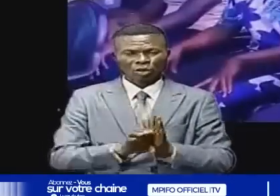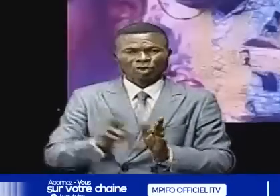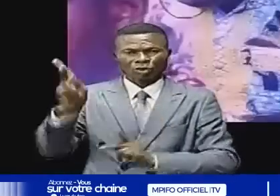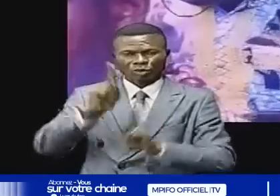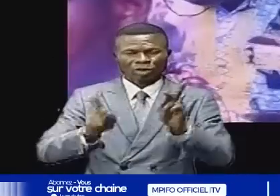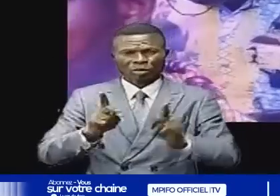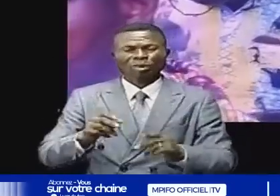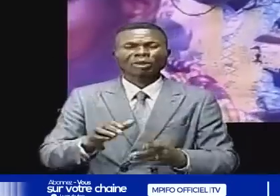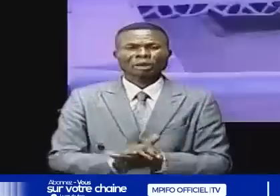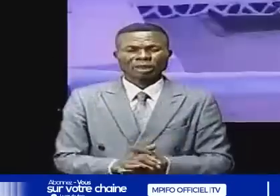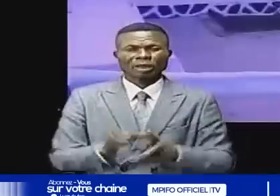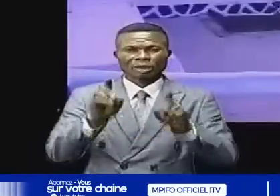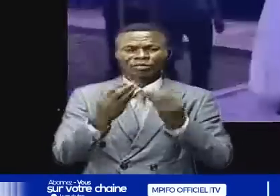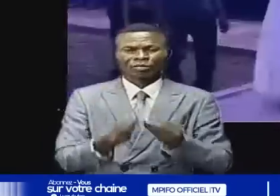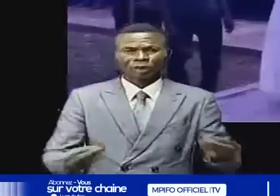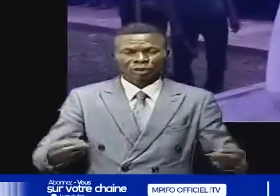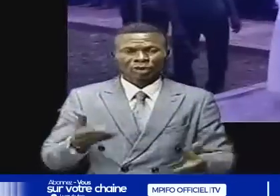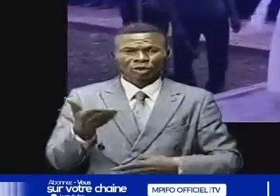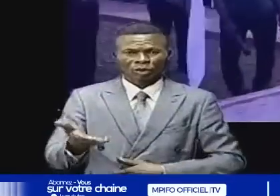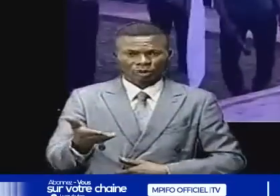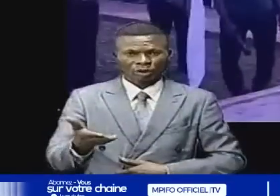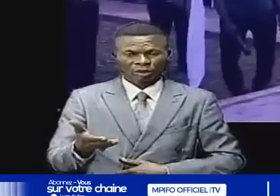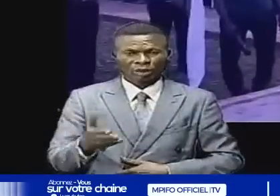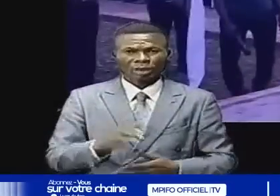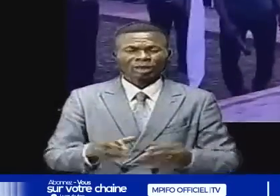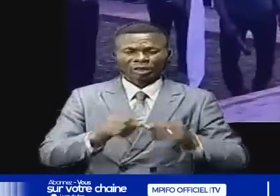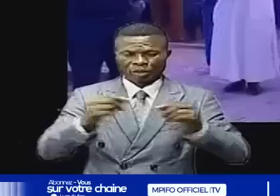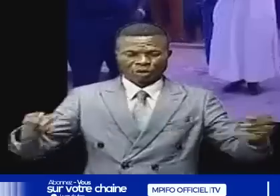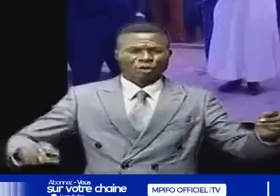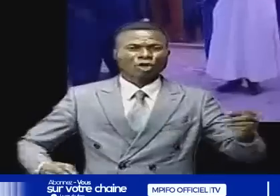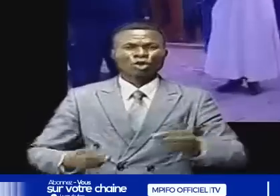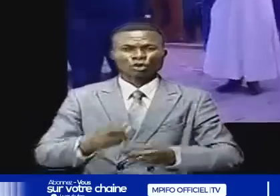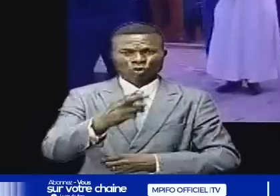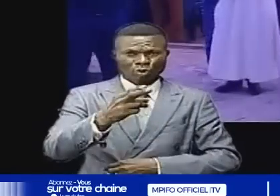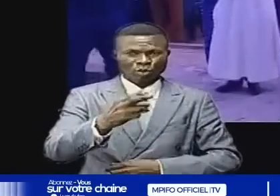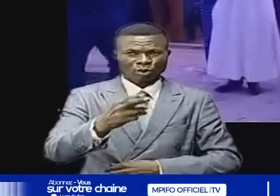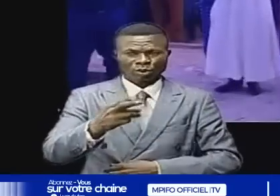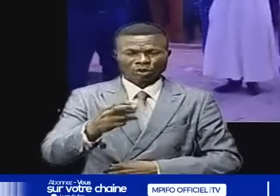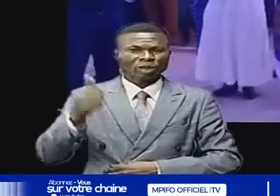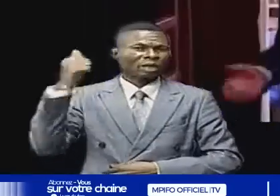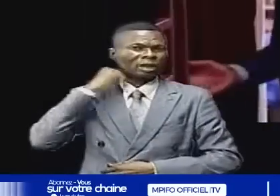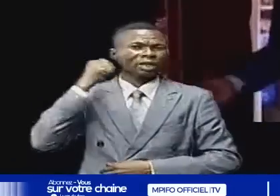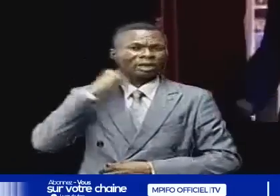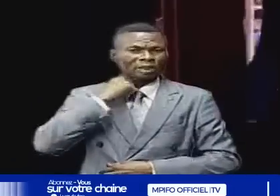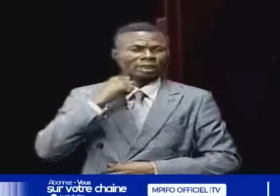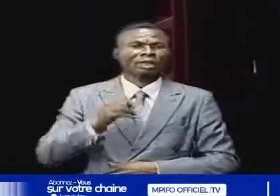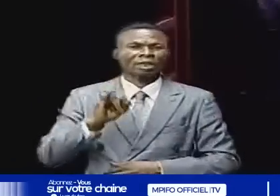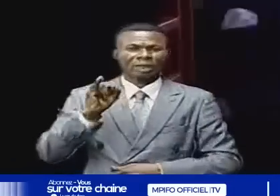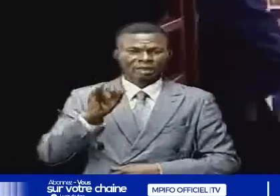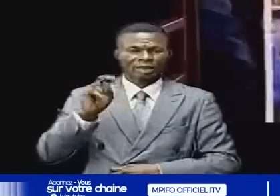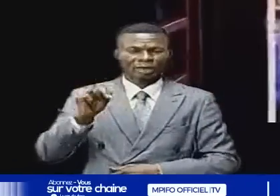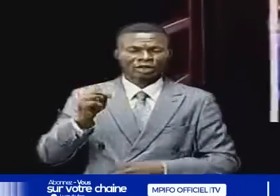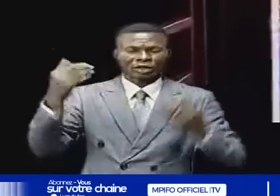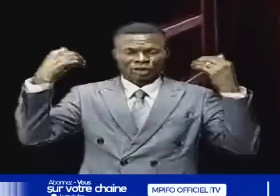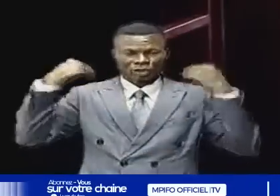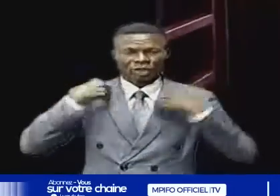population. Il s'en est suivi la coupure du ruban et une visite guidée par les docteurs innocents, chefs des centres dans chaque salle, en